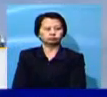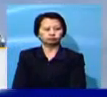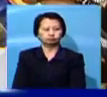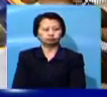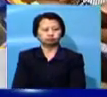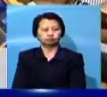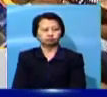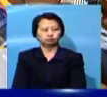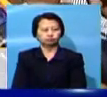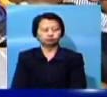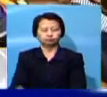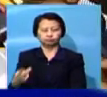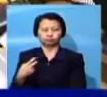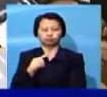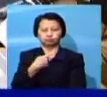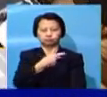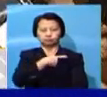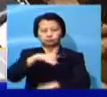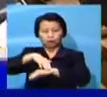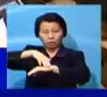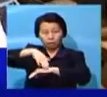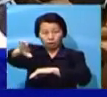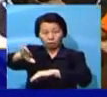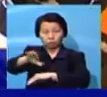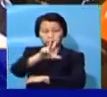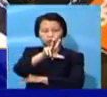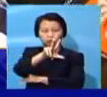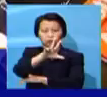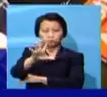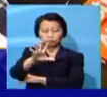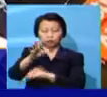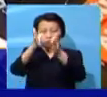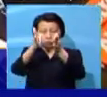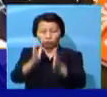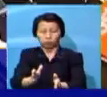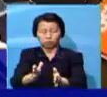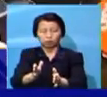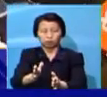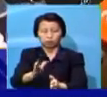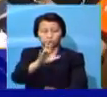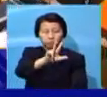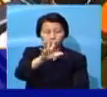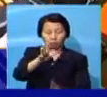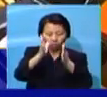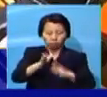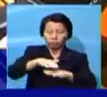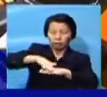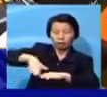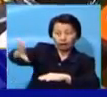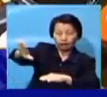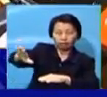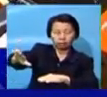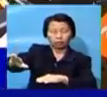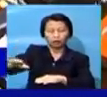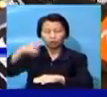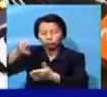ini kita menghantar lebih kurang 35 k jadi dalam